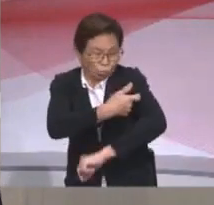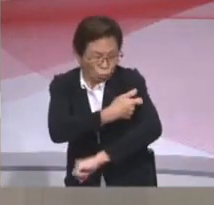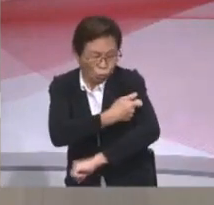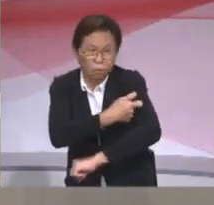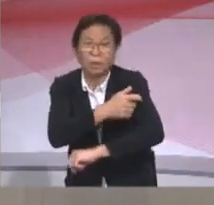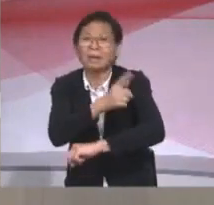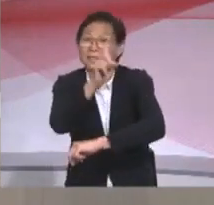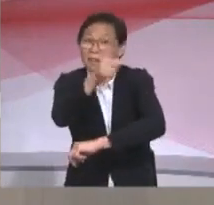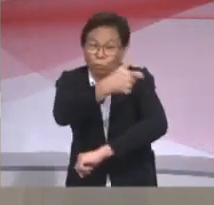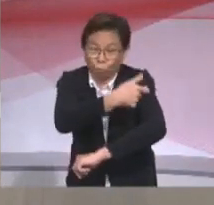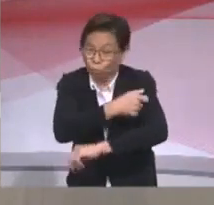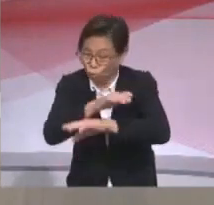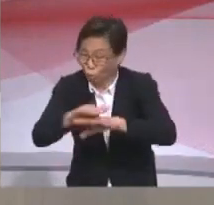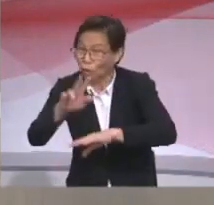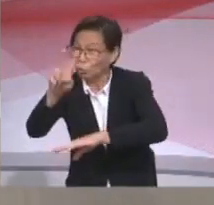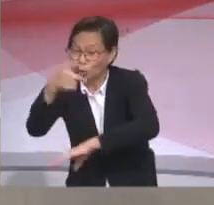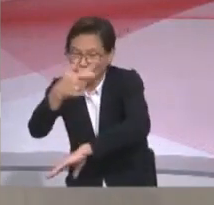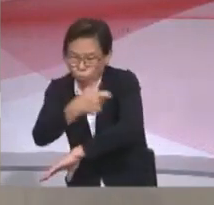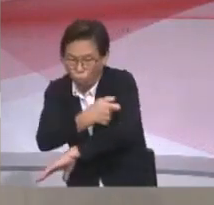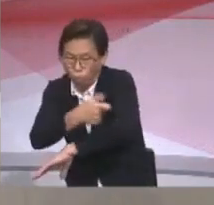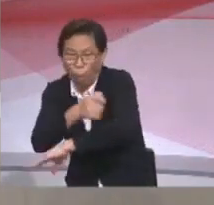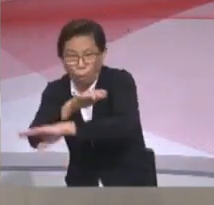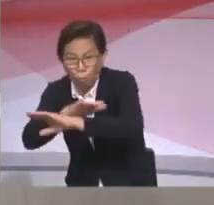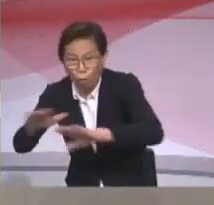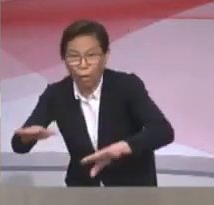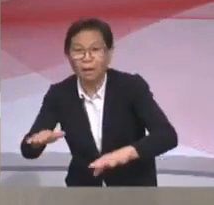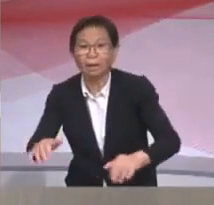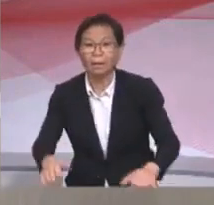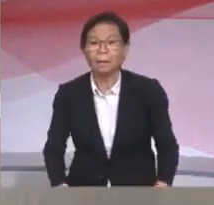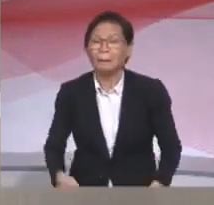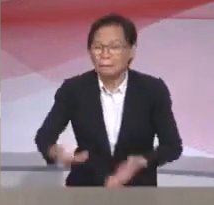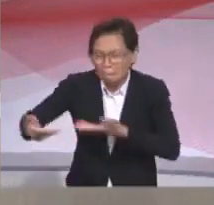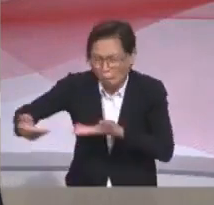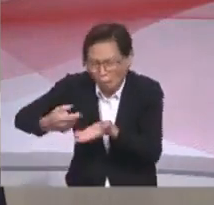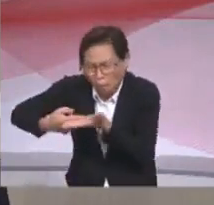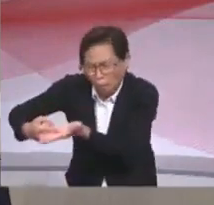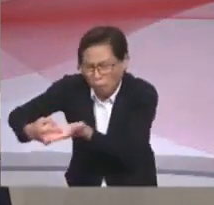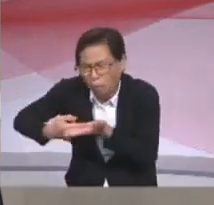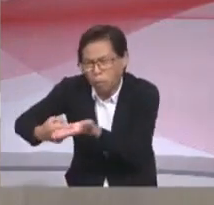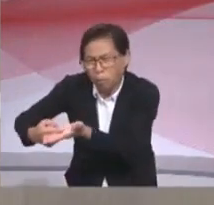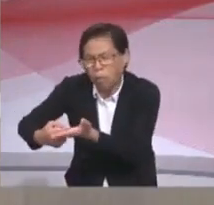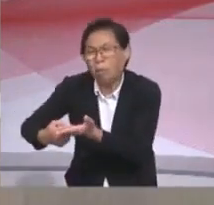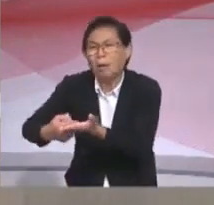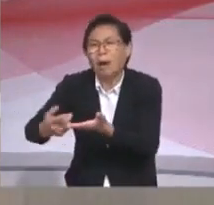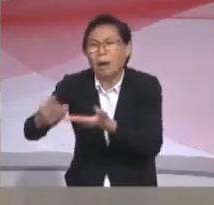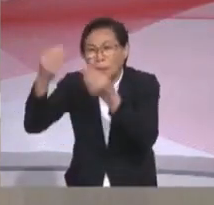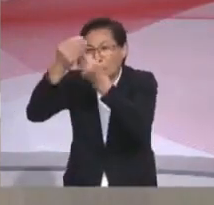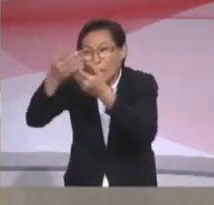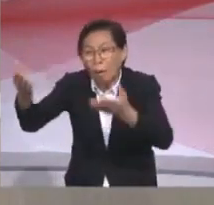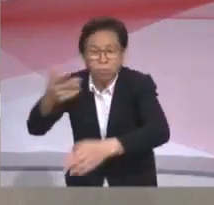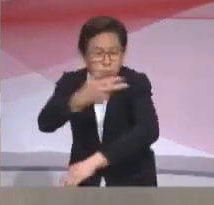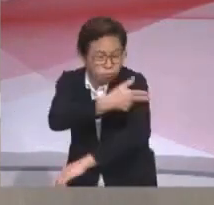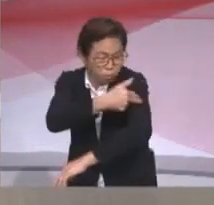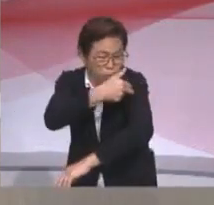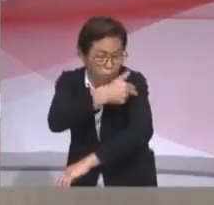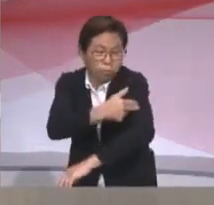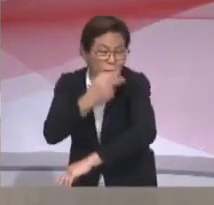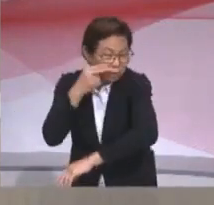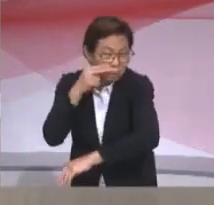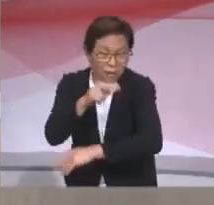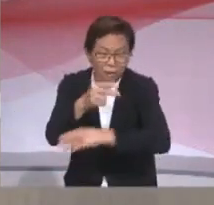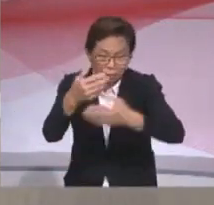dan bukan dua dos, dan juga rundingan berkenaan dengan maklumat klinikal yang nampak setakat